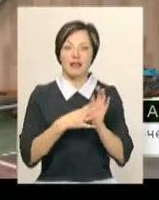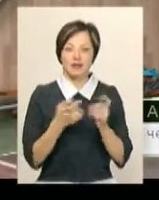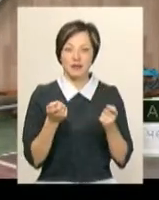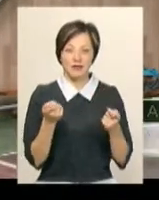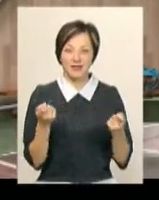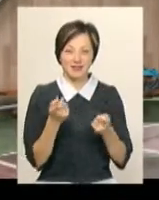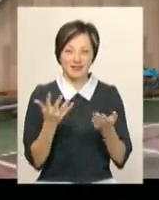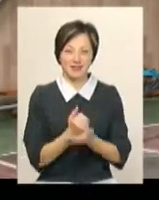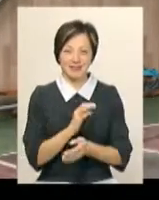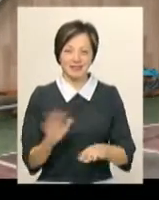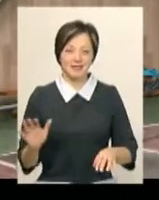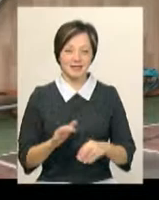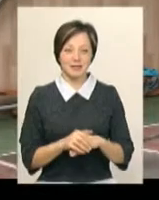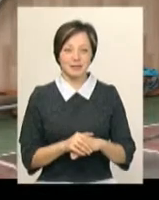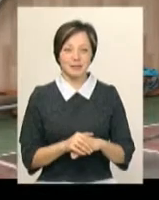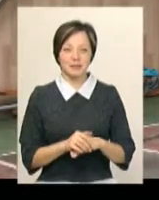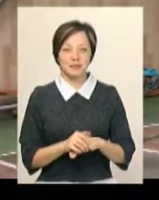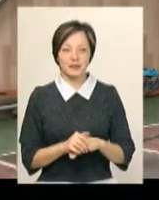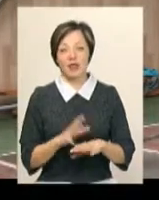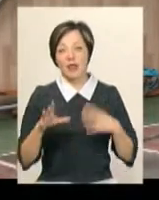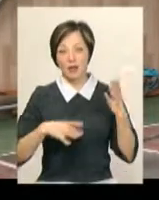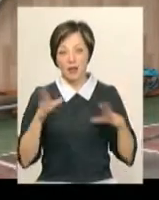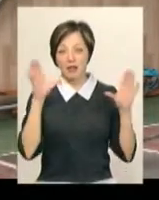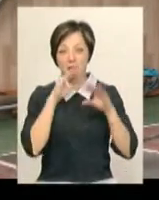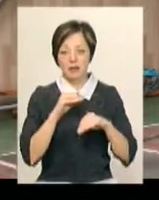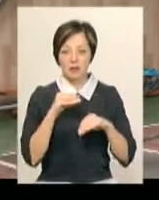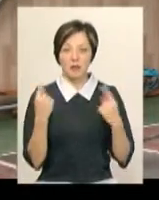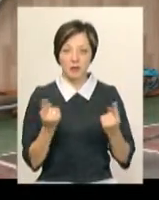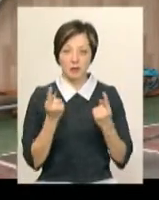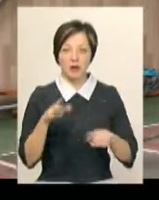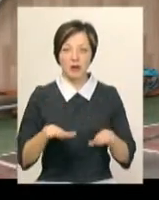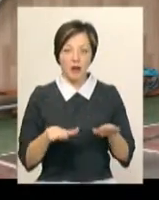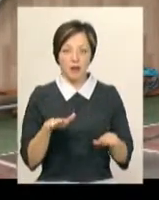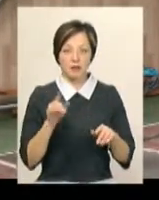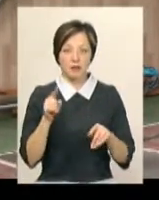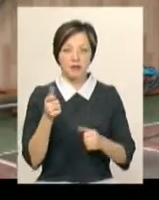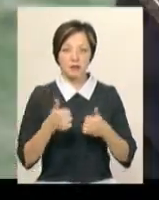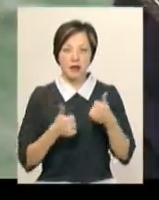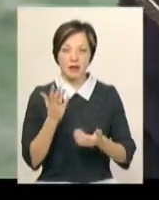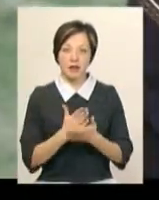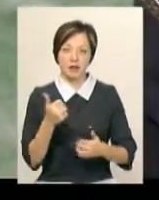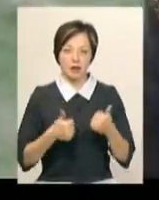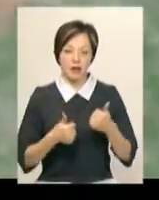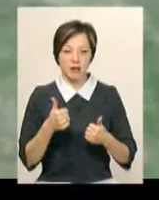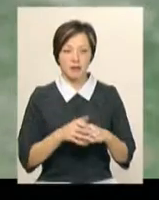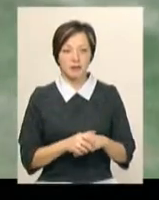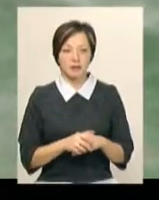Хоча це для мене на тренувальній, звичайна вага. Але змагання є змагання.